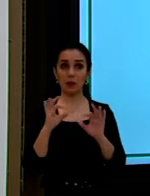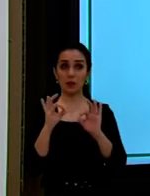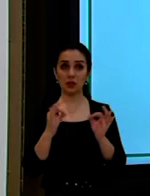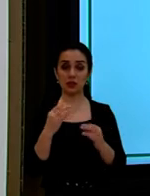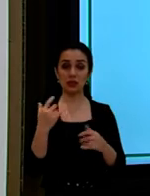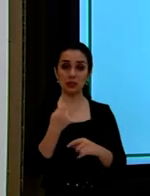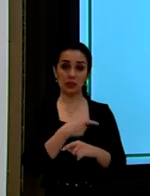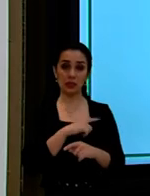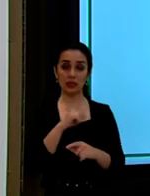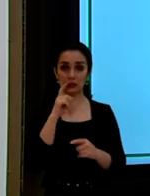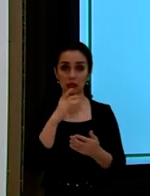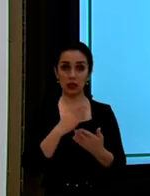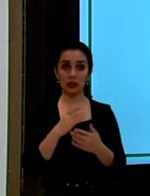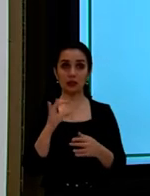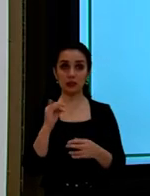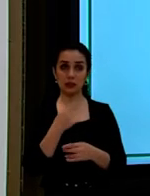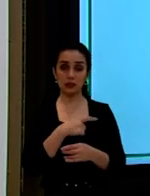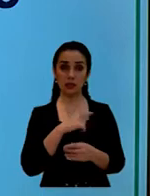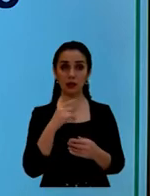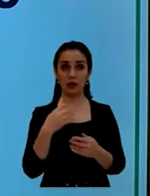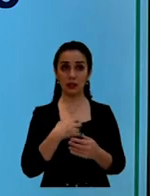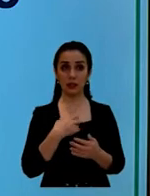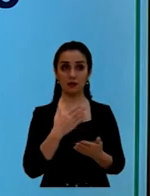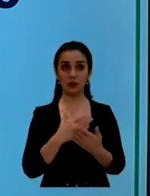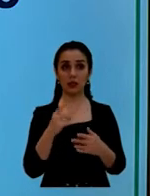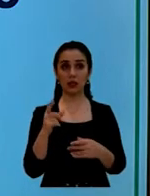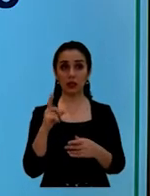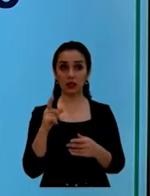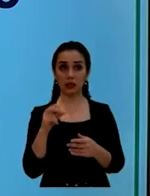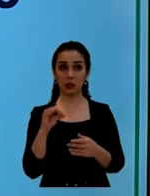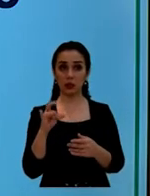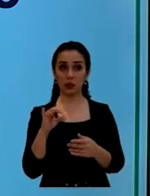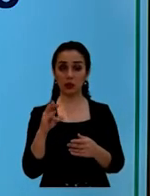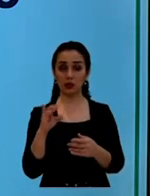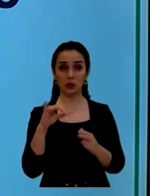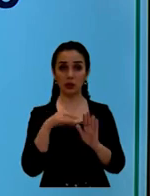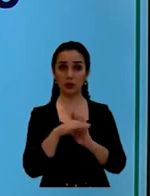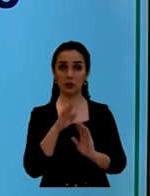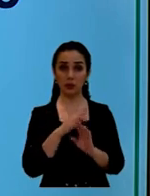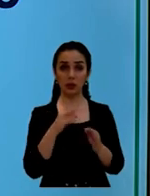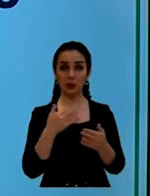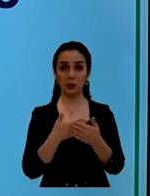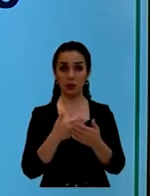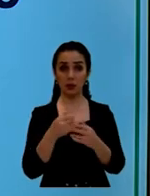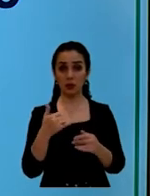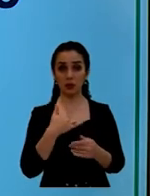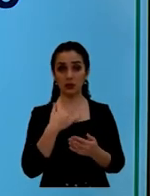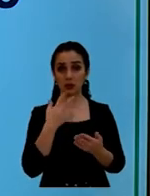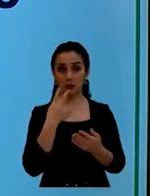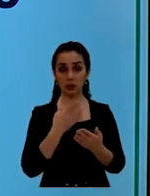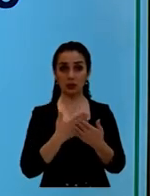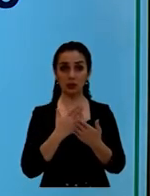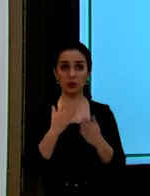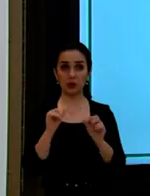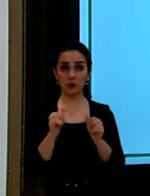сильной кислотой и сильным основанием гидролиза не подвергаются в качестве примера у нас представлены